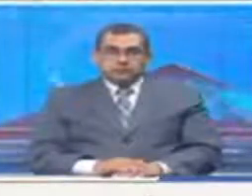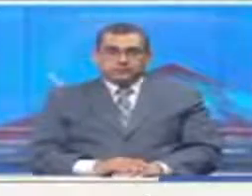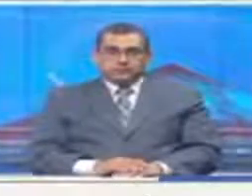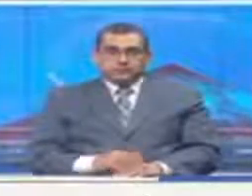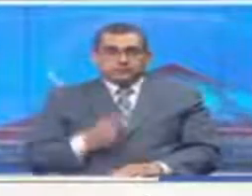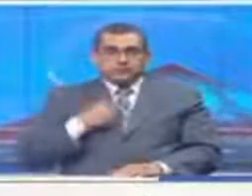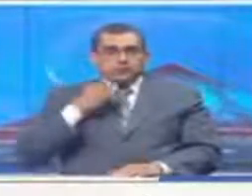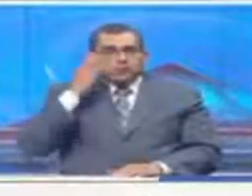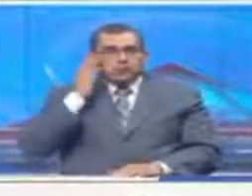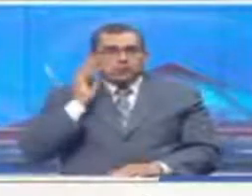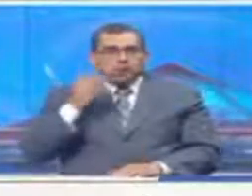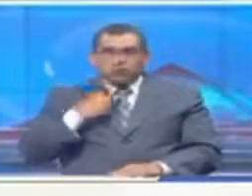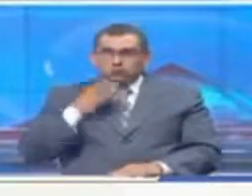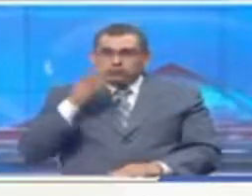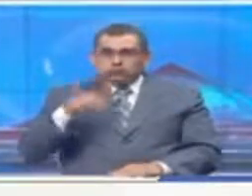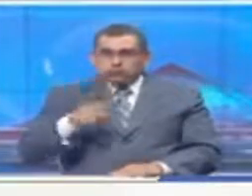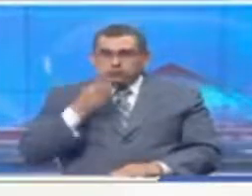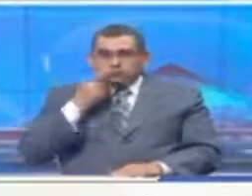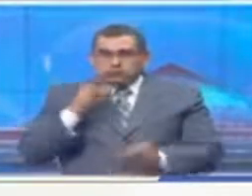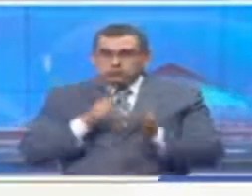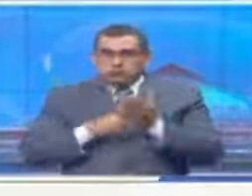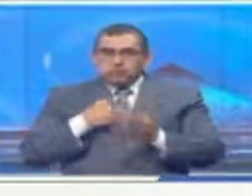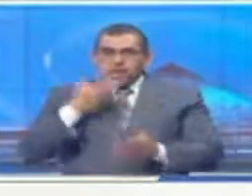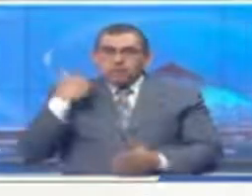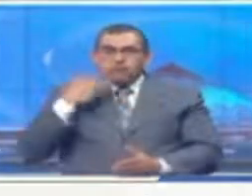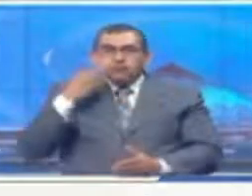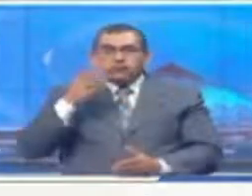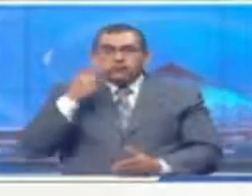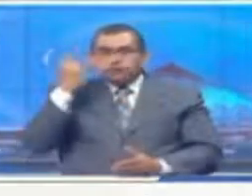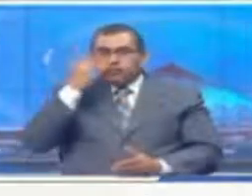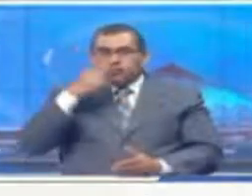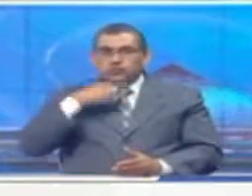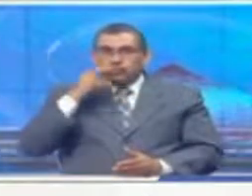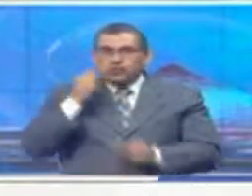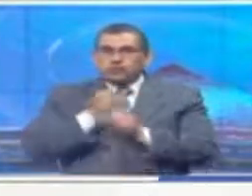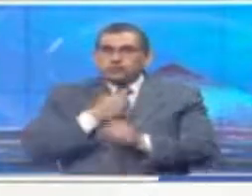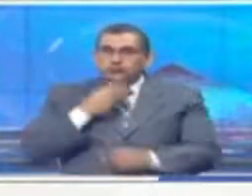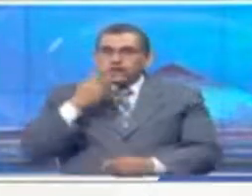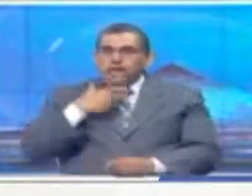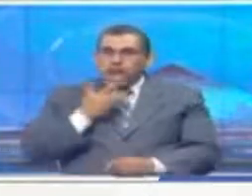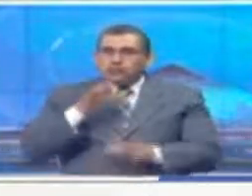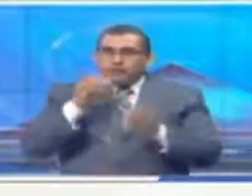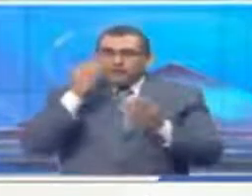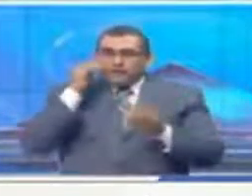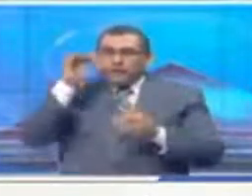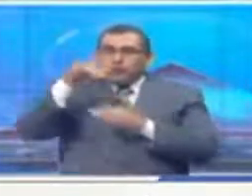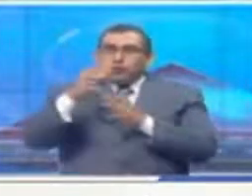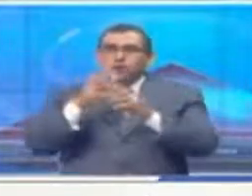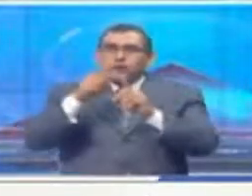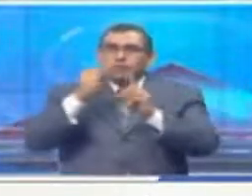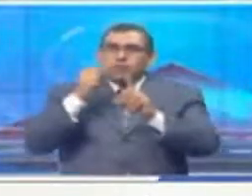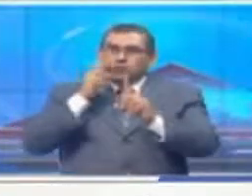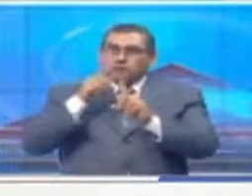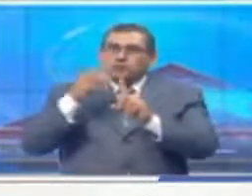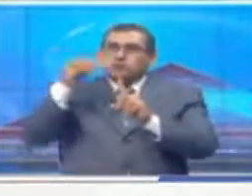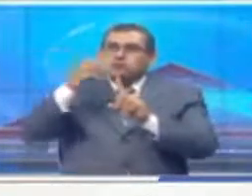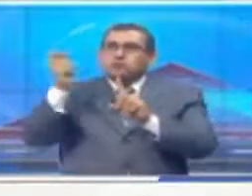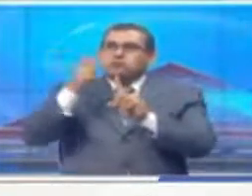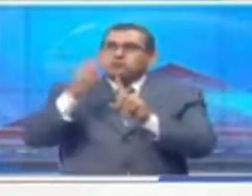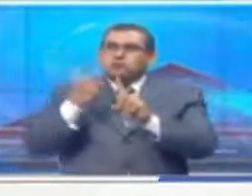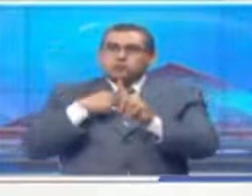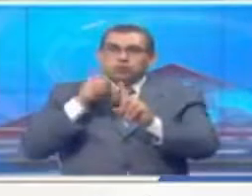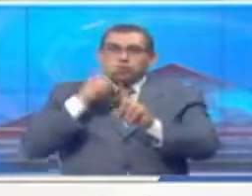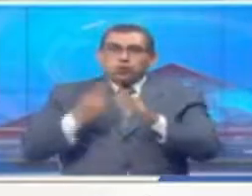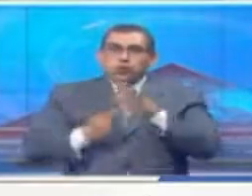سعيدة جدا بوجودي هنا النهارده، لان انا دايما كنت لما بشوف اي ضابط في مختلف المجالات ببقى حابة اعرف ايه اللي ورا صناعة البطل ده، وكنت دايما بسمع